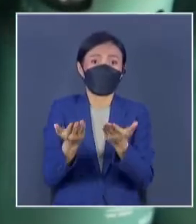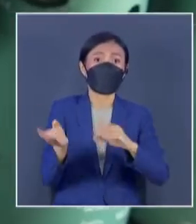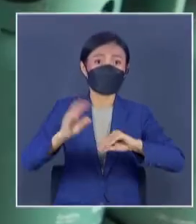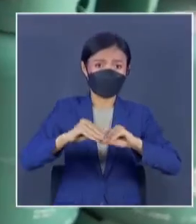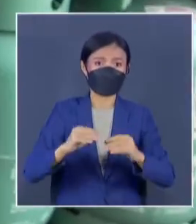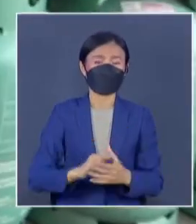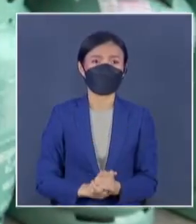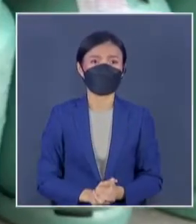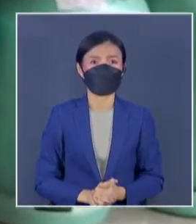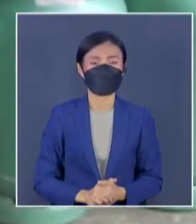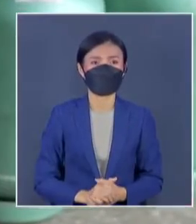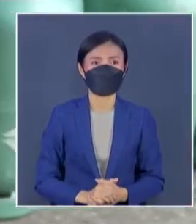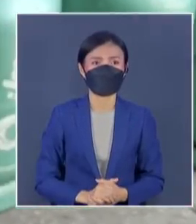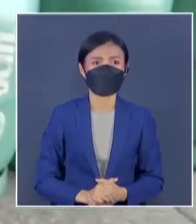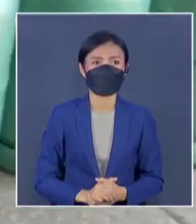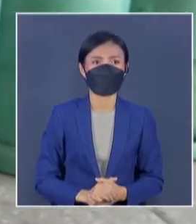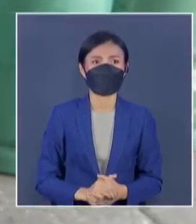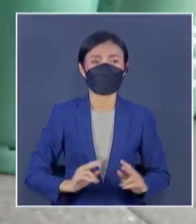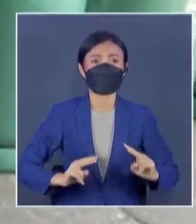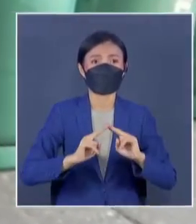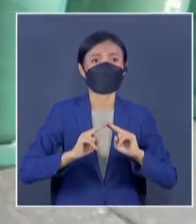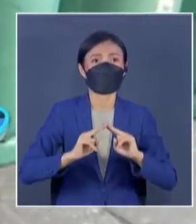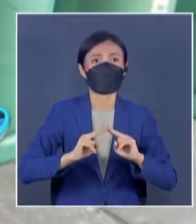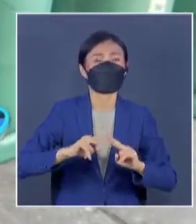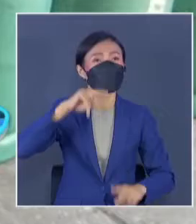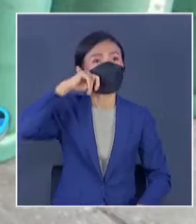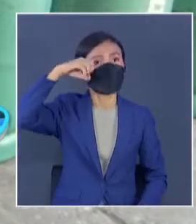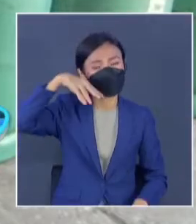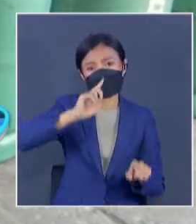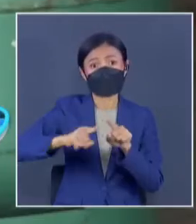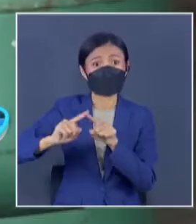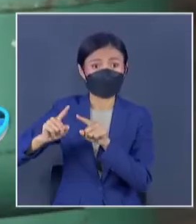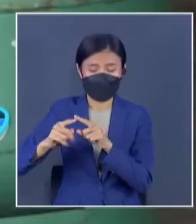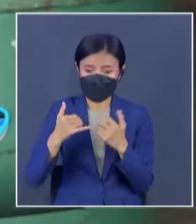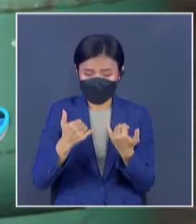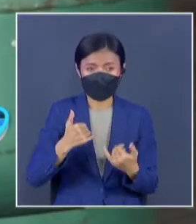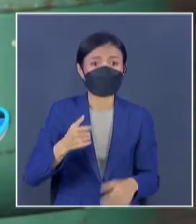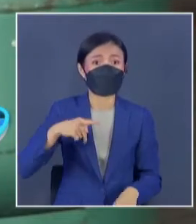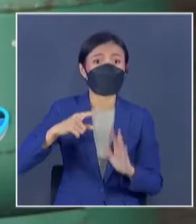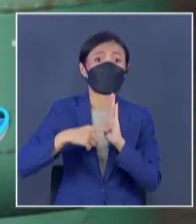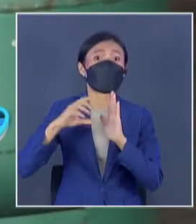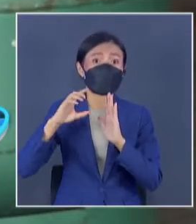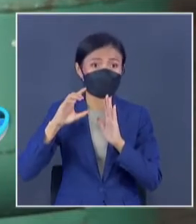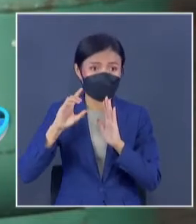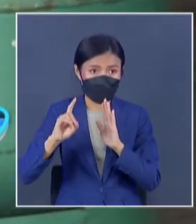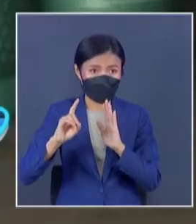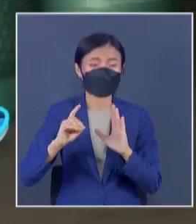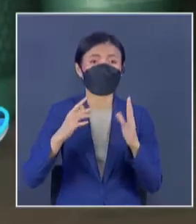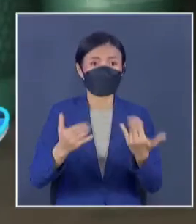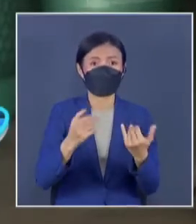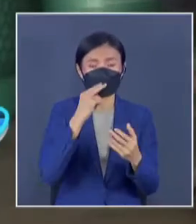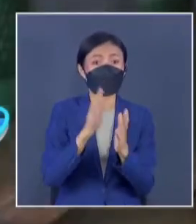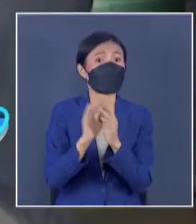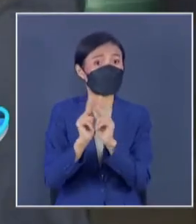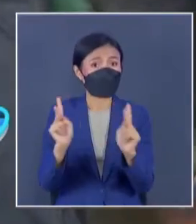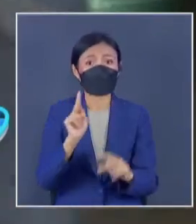นายกุลิศสมบัติสิริปลัดกระทรวงพลังงานเปิดเผยว่าที่ประชุมคณะกรรมการนโยบายพลังงานแห่งชาติหรือว่ากพช.ที่มีน